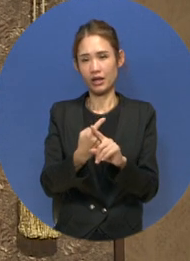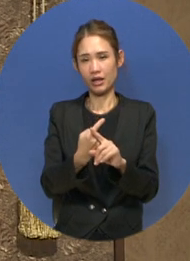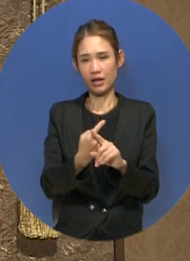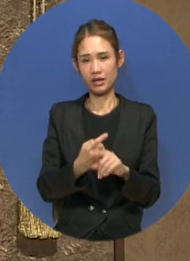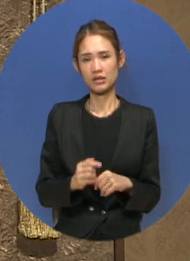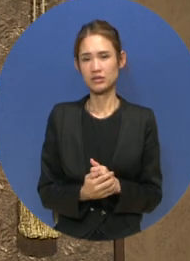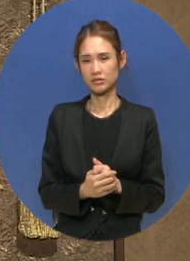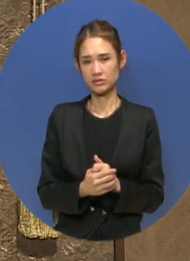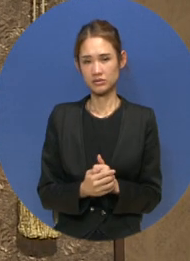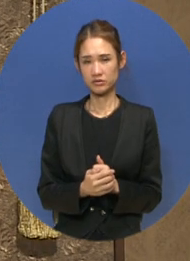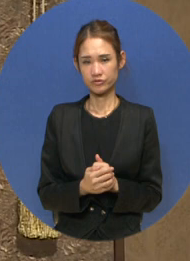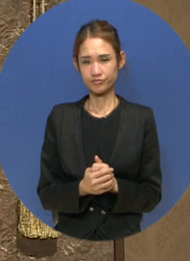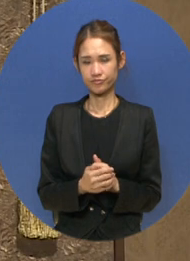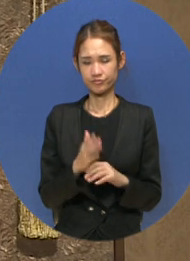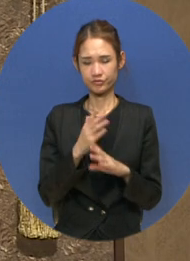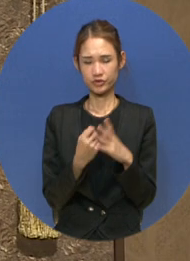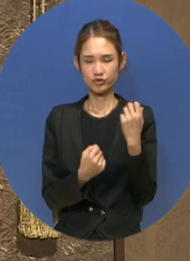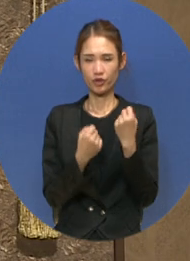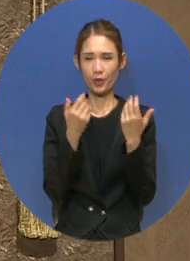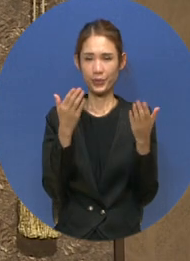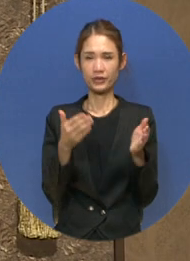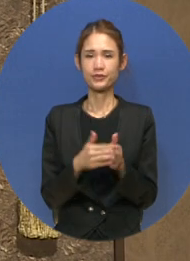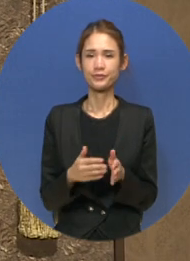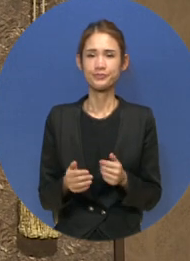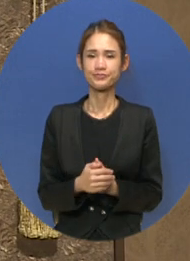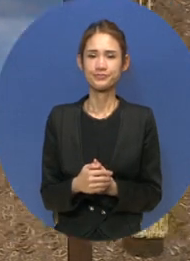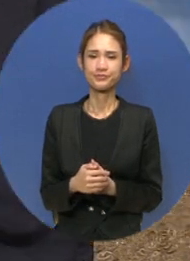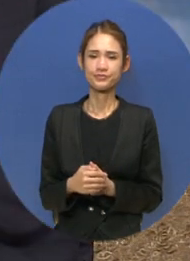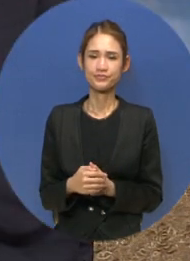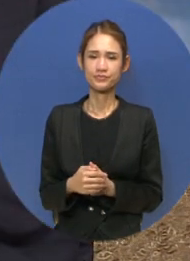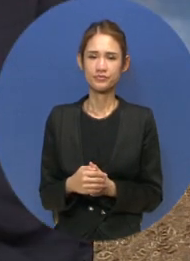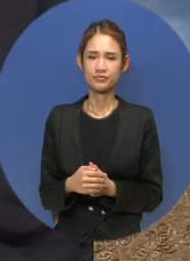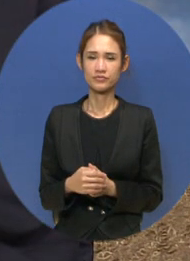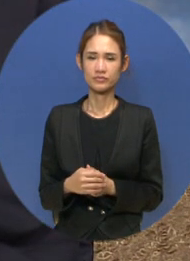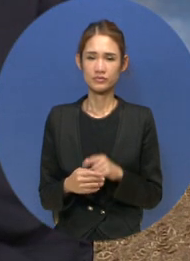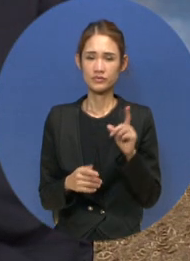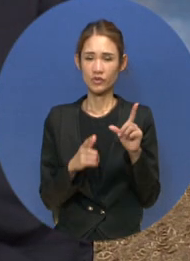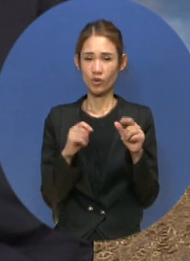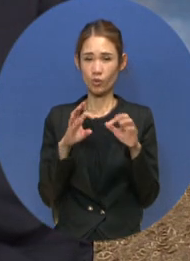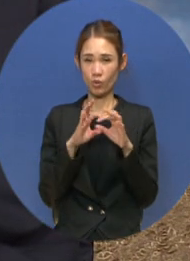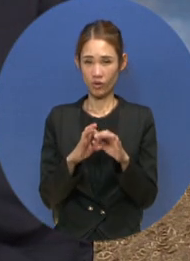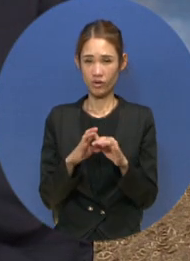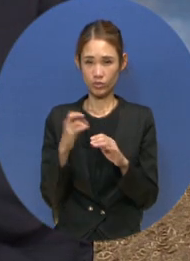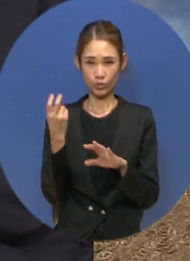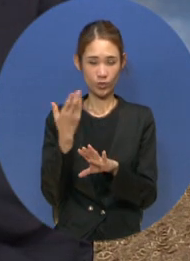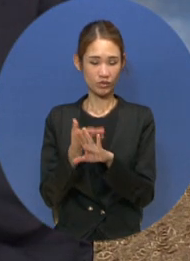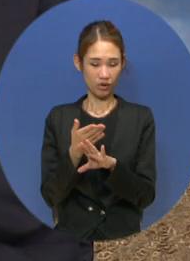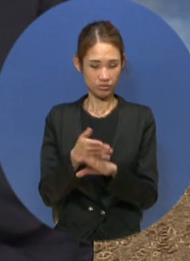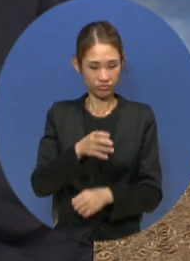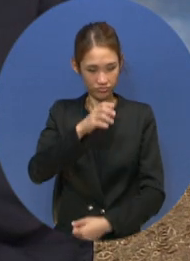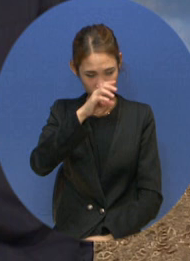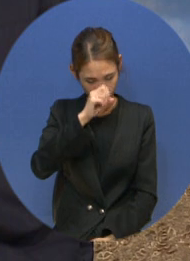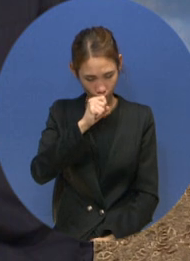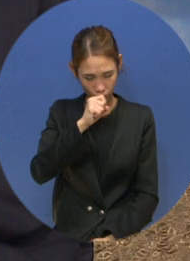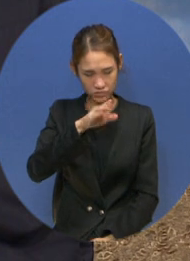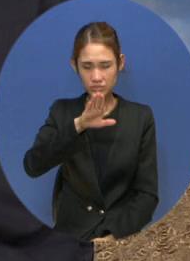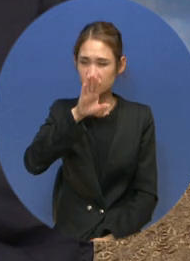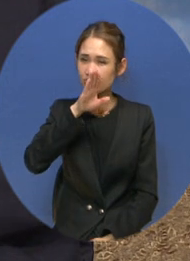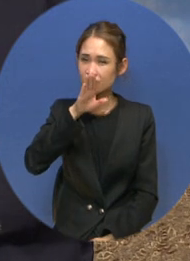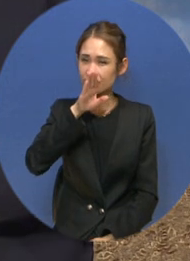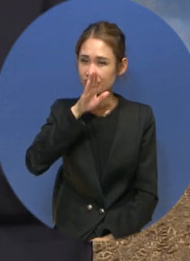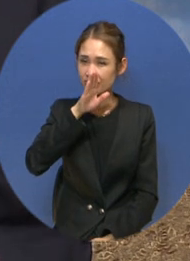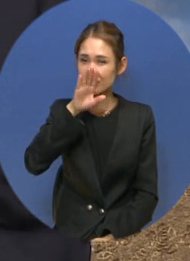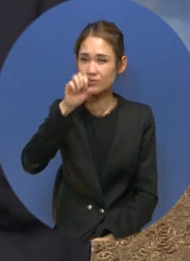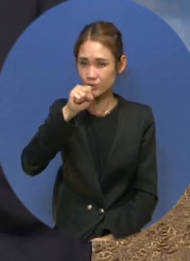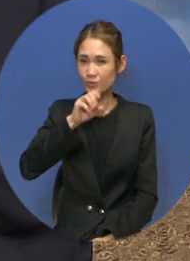움직임들이 일어나고 있다, 이렇게 얘기할 수 있습니다. 네, 또 이런 부분에서 보면은 또 다른 이렇게 또 장점으로 네,